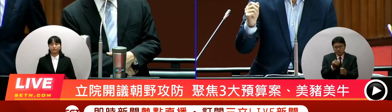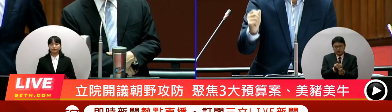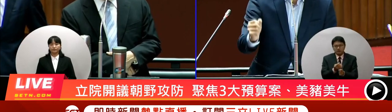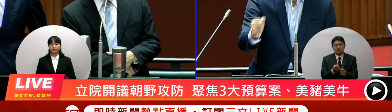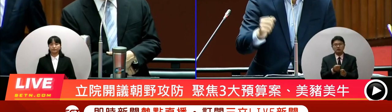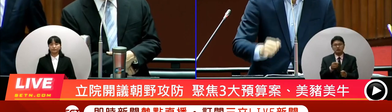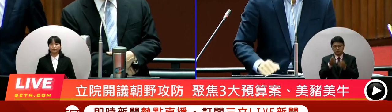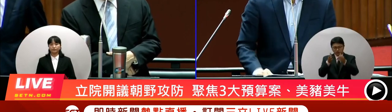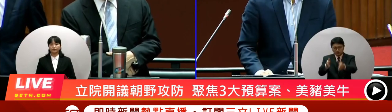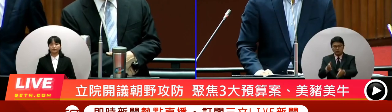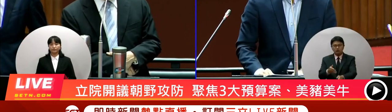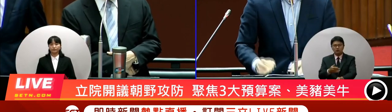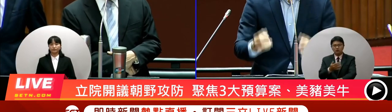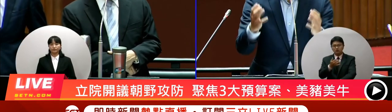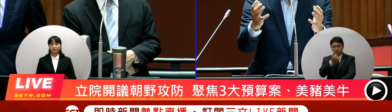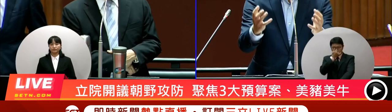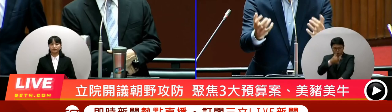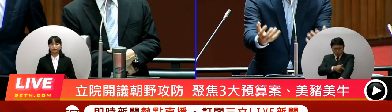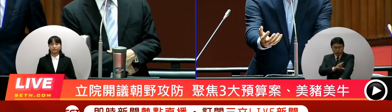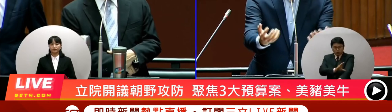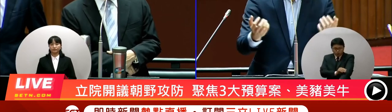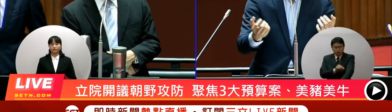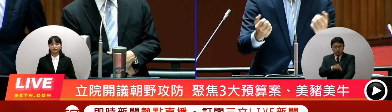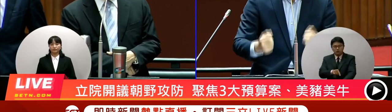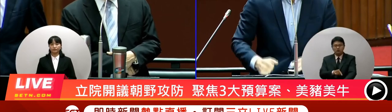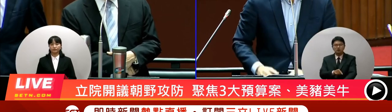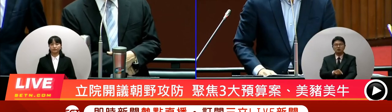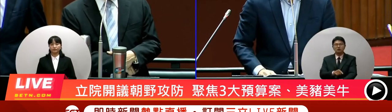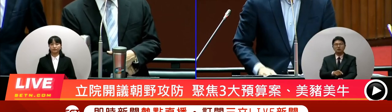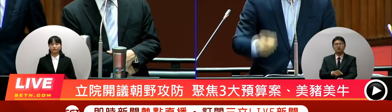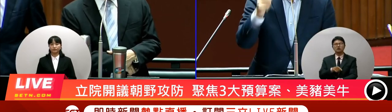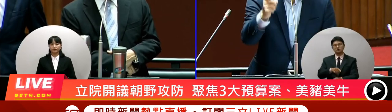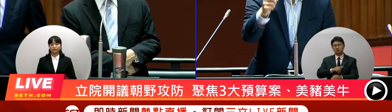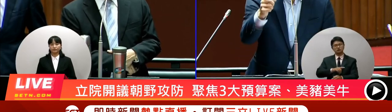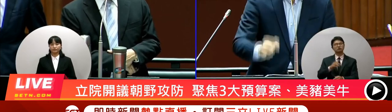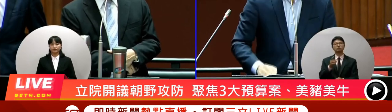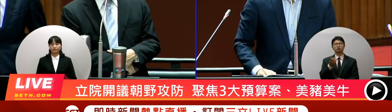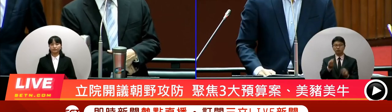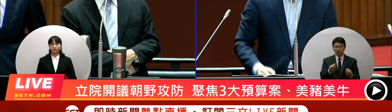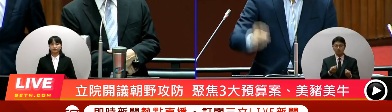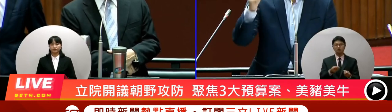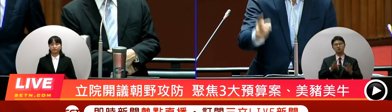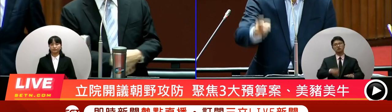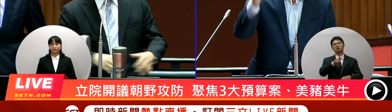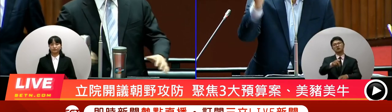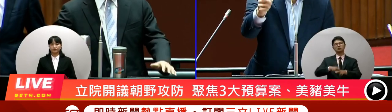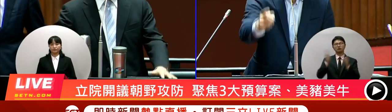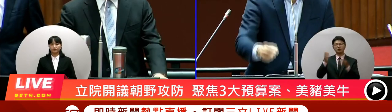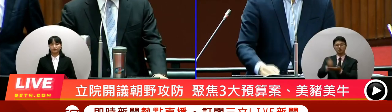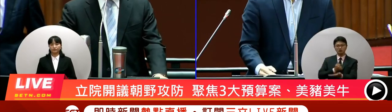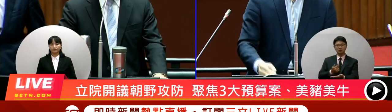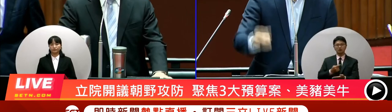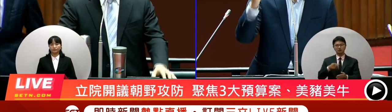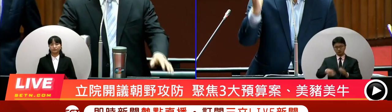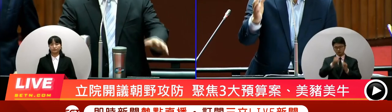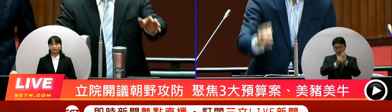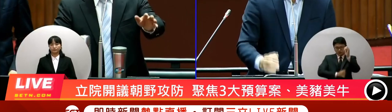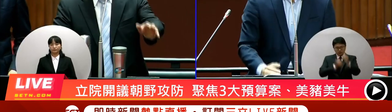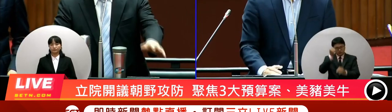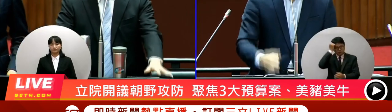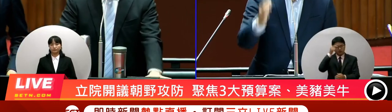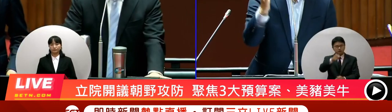止含有瘦肉精猪肉，竟然在民进党政府你要全面开放，历史上会记住苏院长、陈